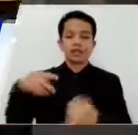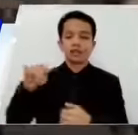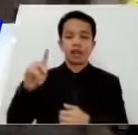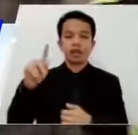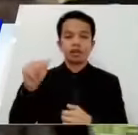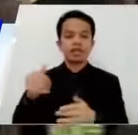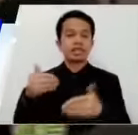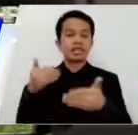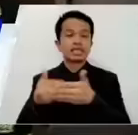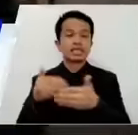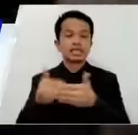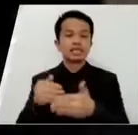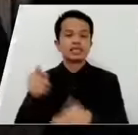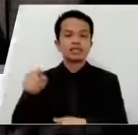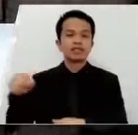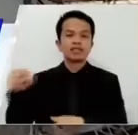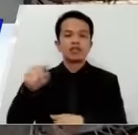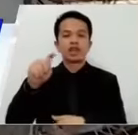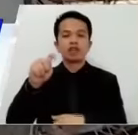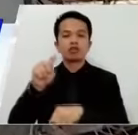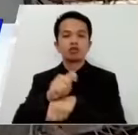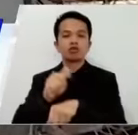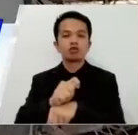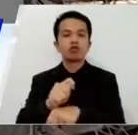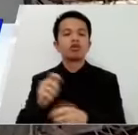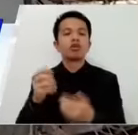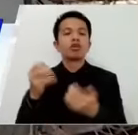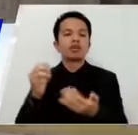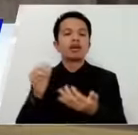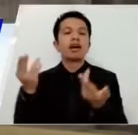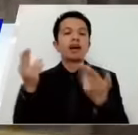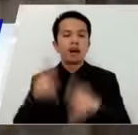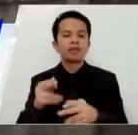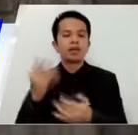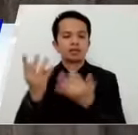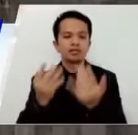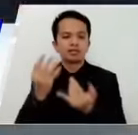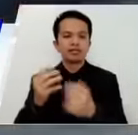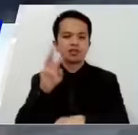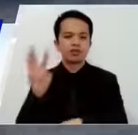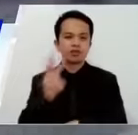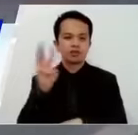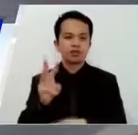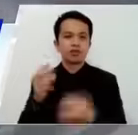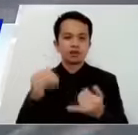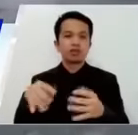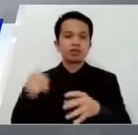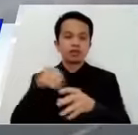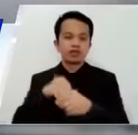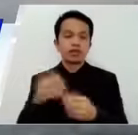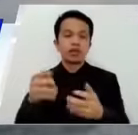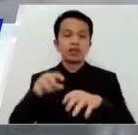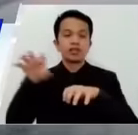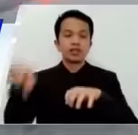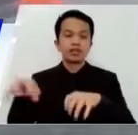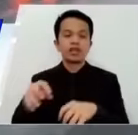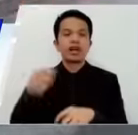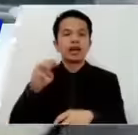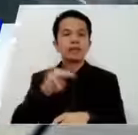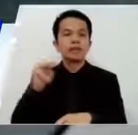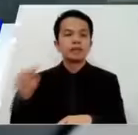Isla Puting Bato sa Tundo, kung saan nagkasunog din ng Miyerkules. Nakapaligid ang mga ito sa Manila International Container